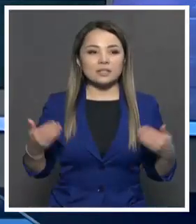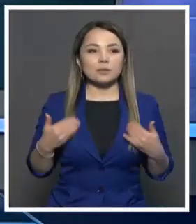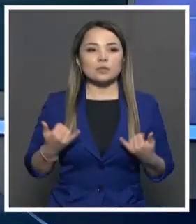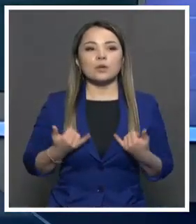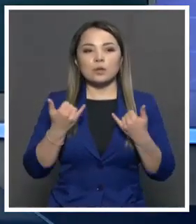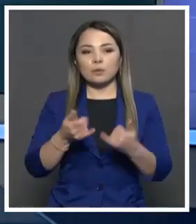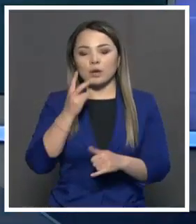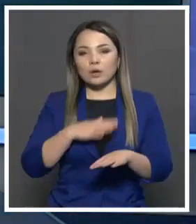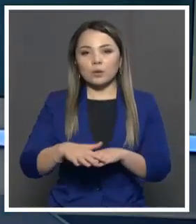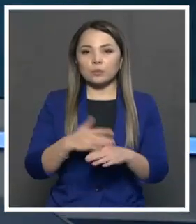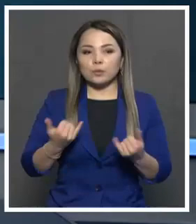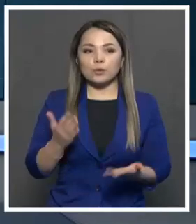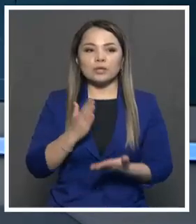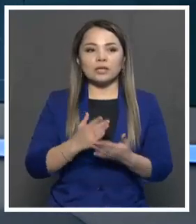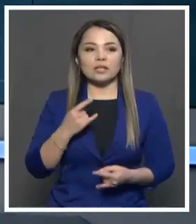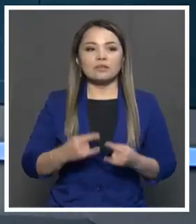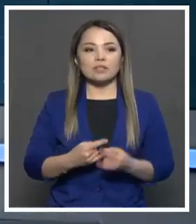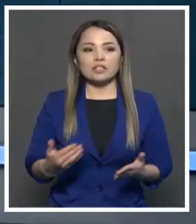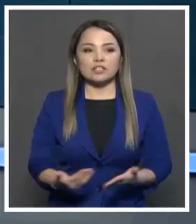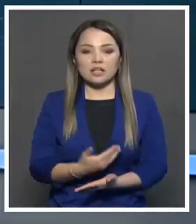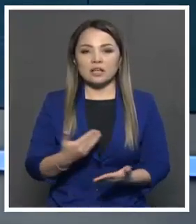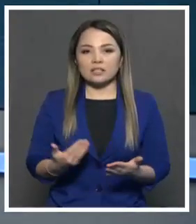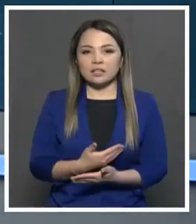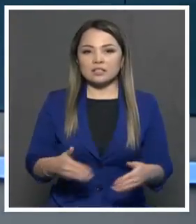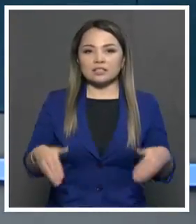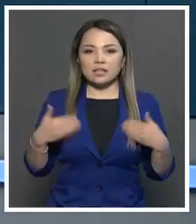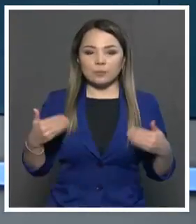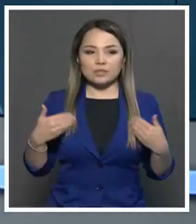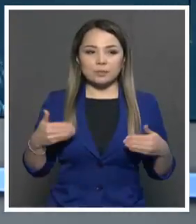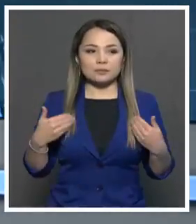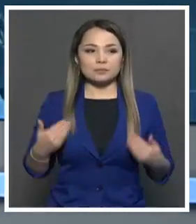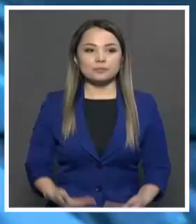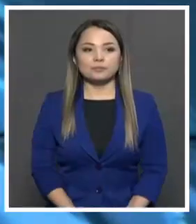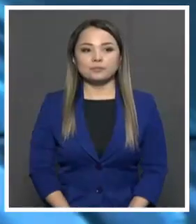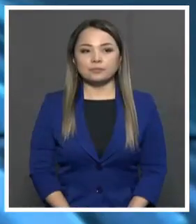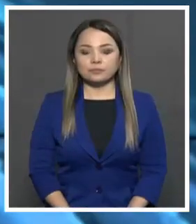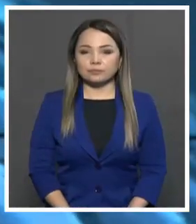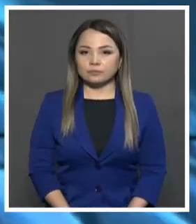Армысыздар, Ұлттық арнаның тікелей эфирінде ақпарат, студияда Саламат Умаш, сурда аудармада Шырын Жанғабыл.